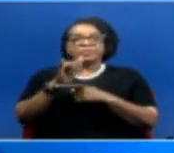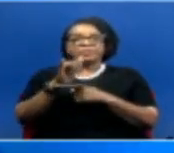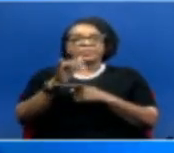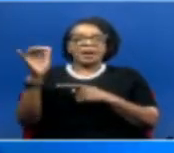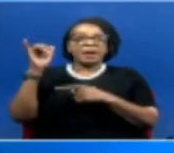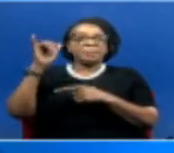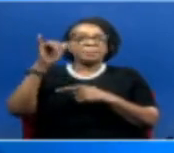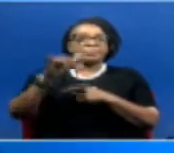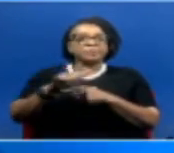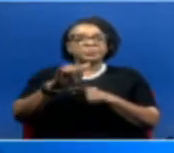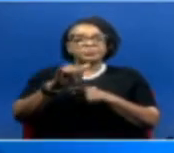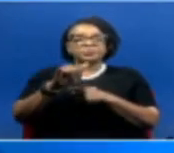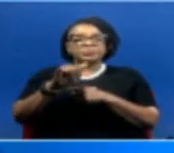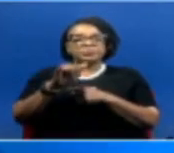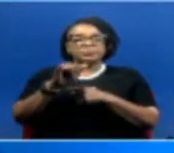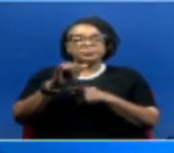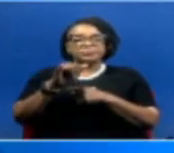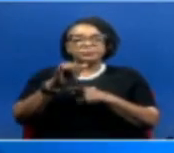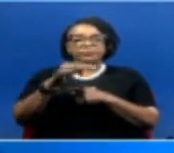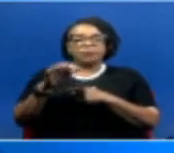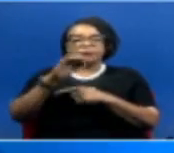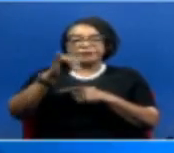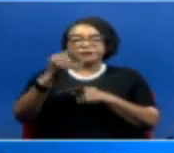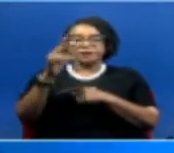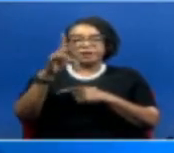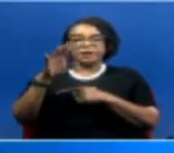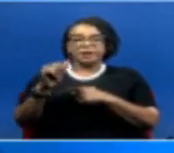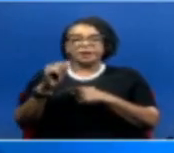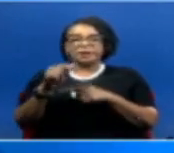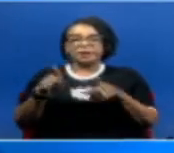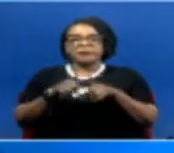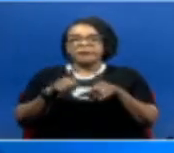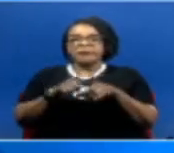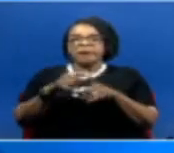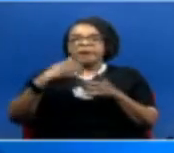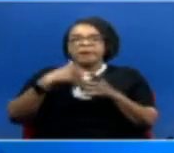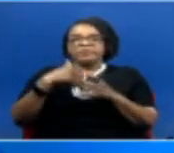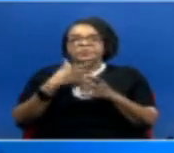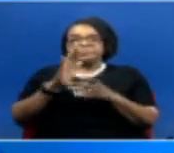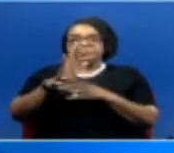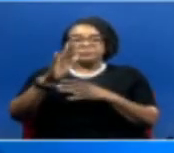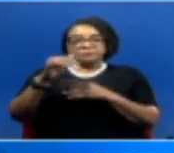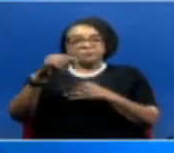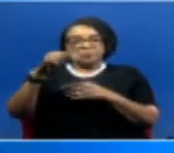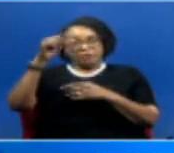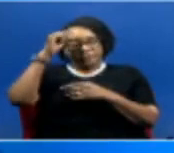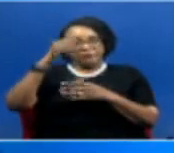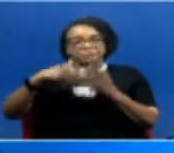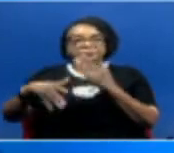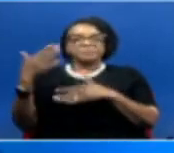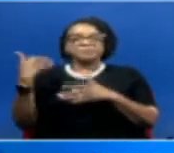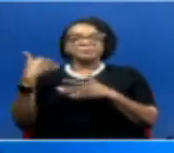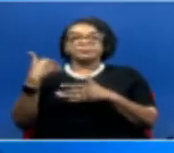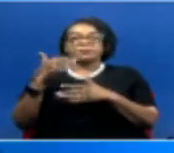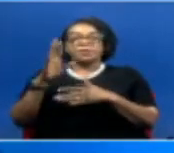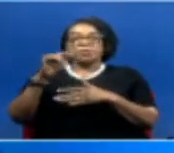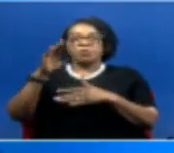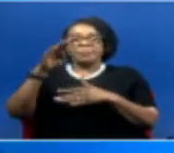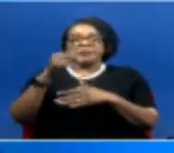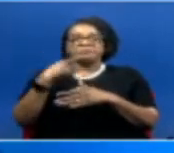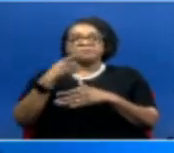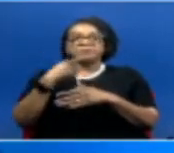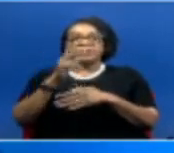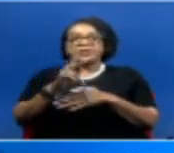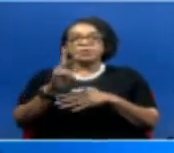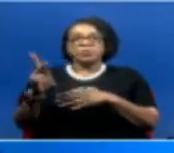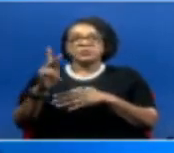wa kimataifa wa Jomo Kenyatta na utepetevu na mapuuzi ya serikali iliyopita. Murkomen anadai serikali ya Kenya Kwanza